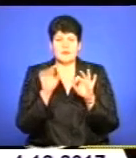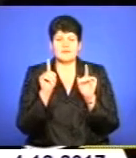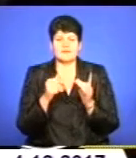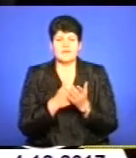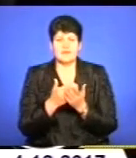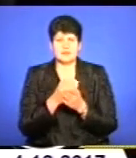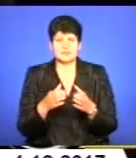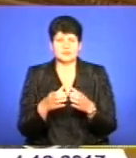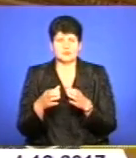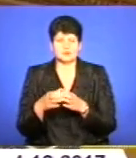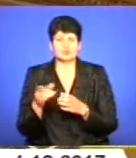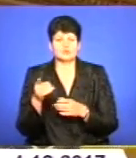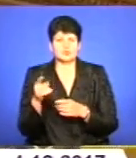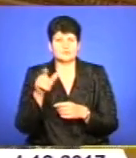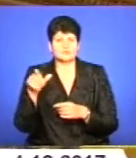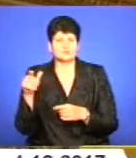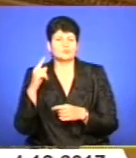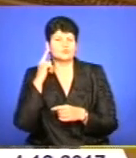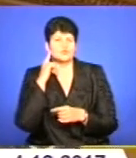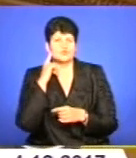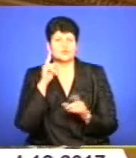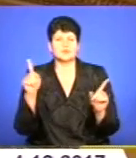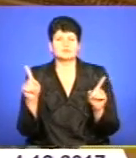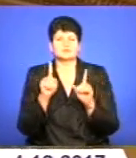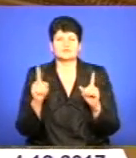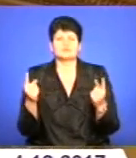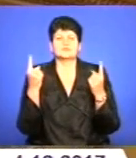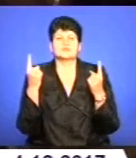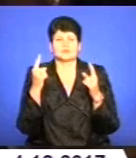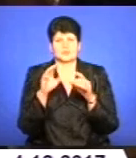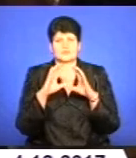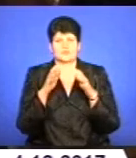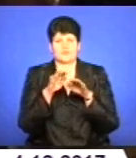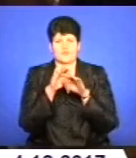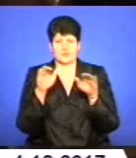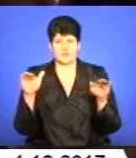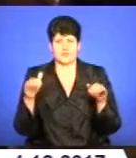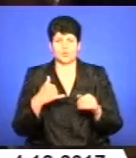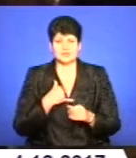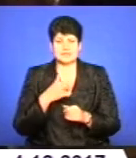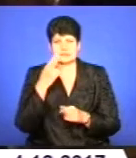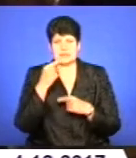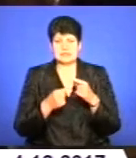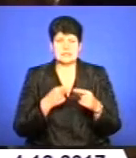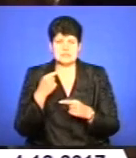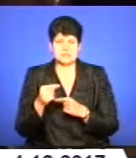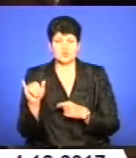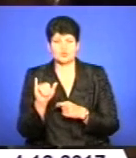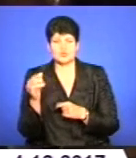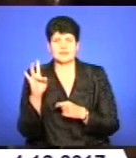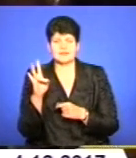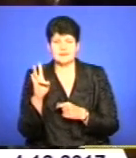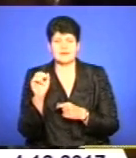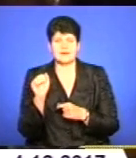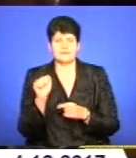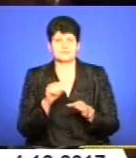якісні гурти, аби тернопільські слухачі почули музику найвищого світового рівня. У нас традиційно субота і неділя аншлаги, так що ми не знаємо, скільки